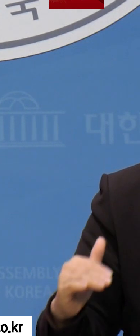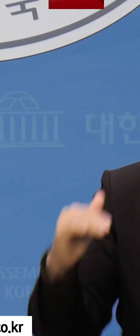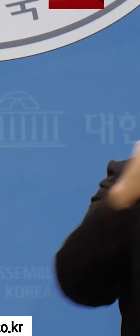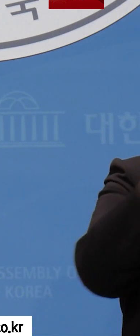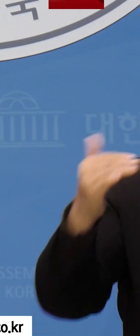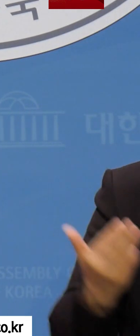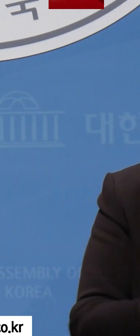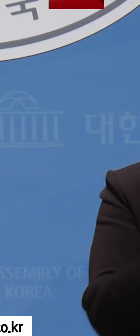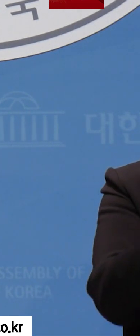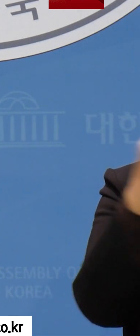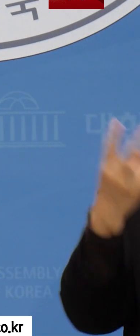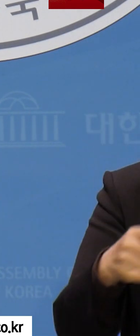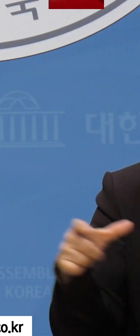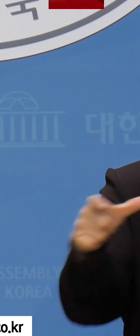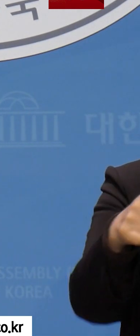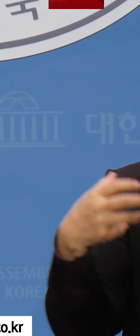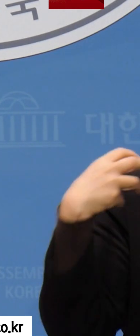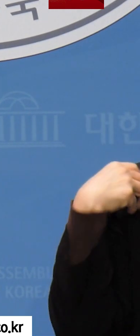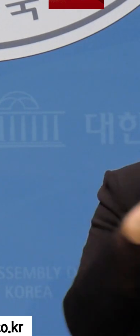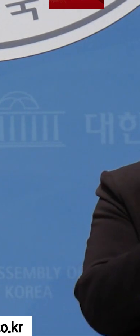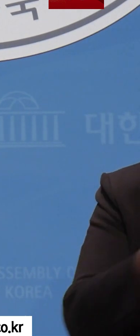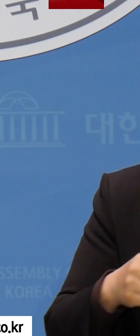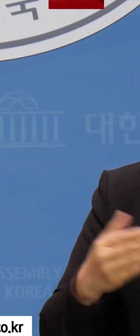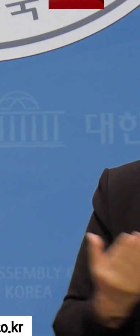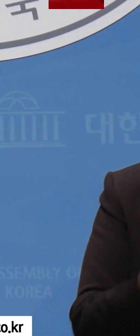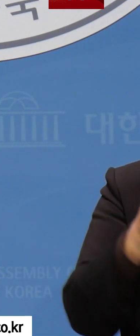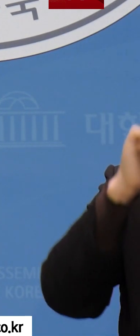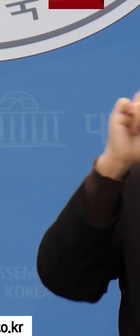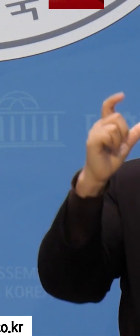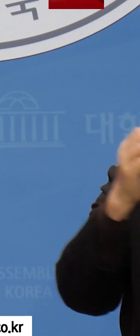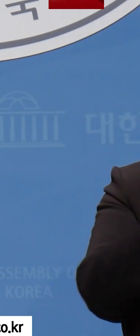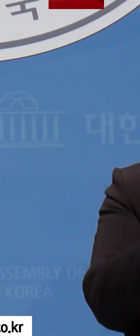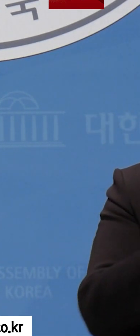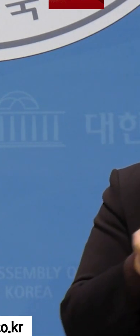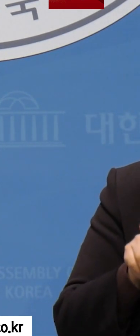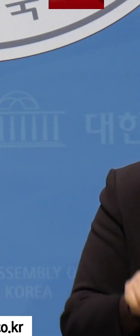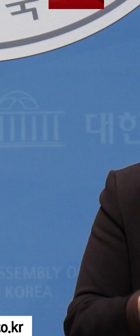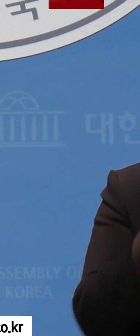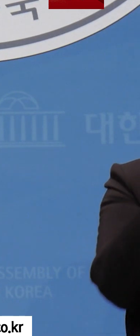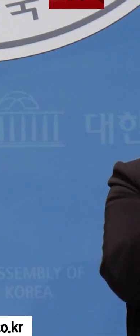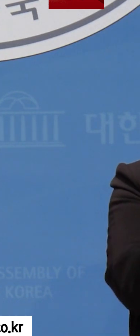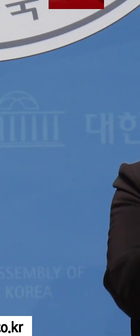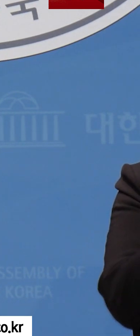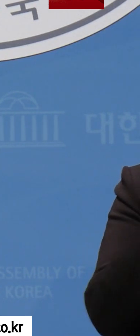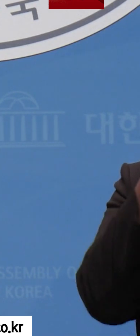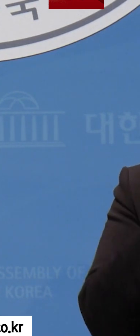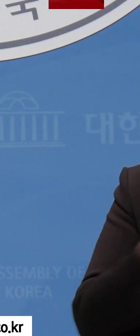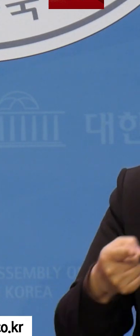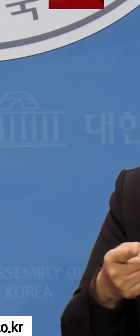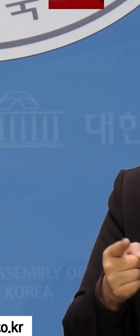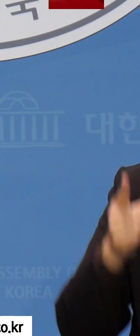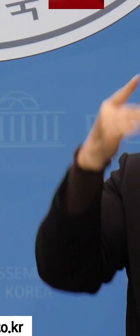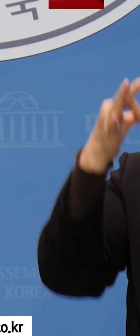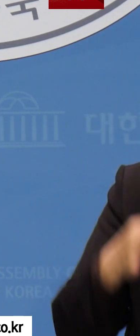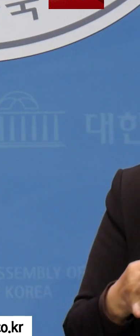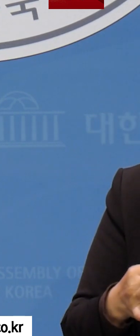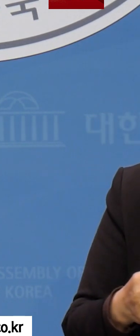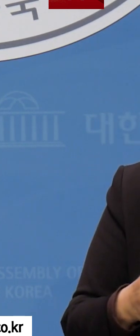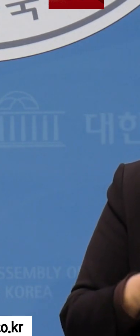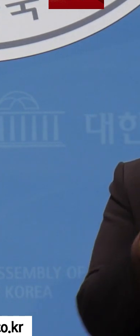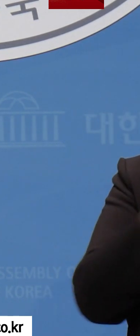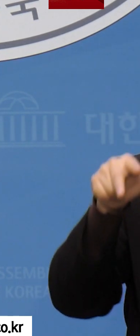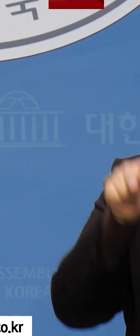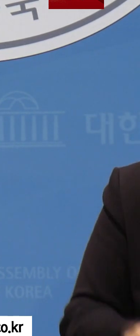국토균형발전, 지역주도발전을 천명했습니다. 현재 창원시, 청주시, 천안시,